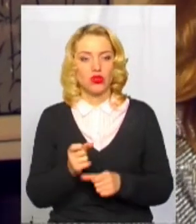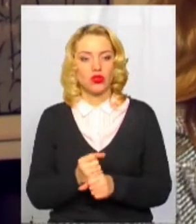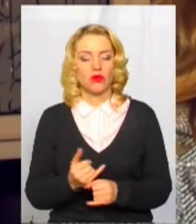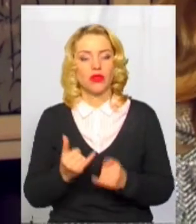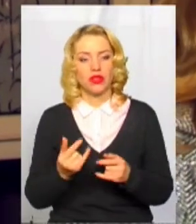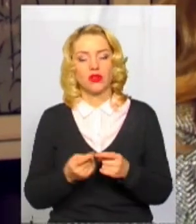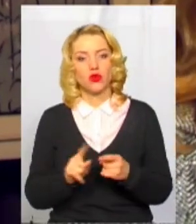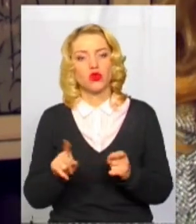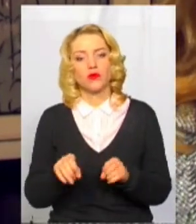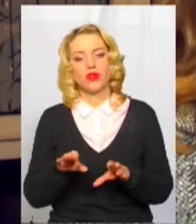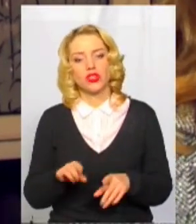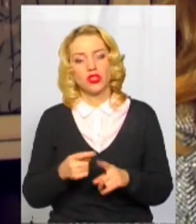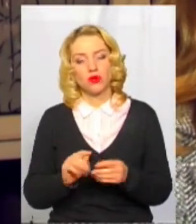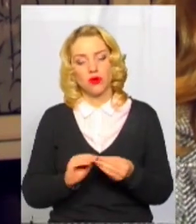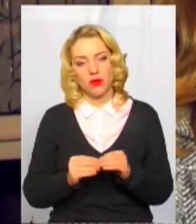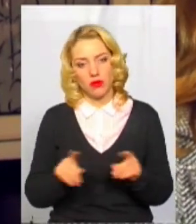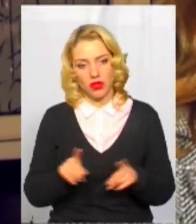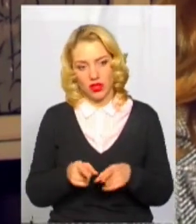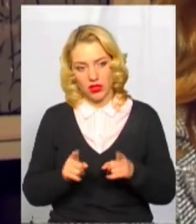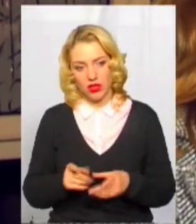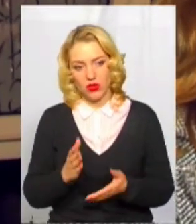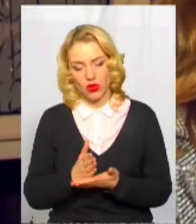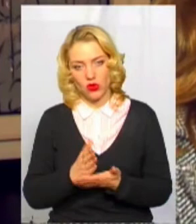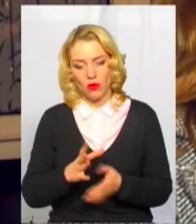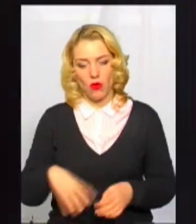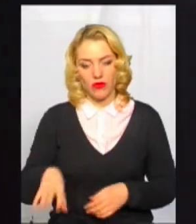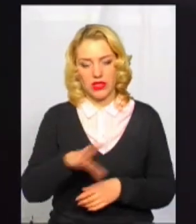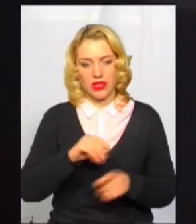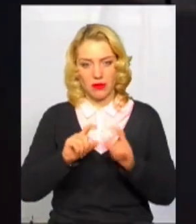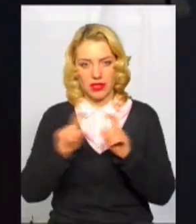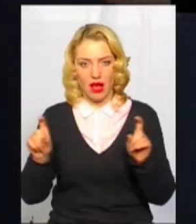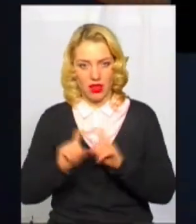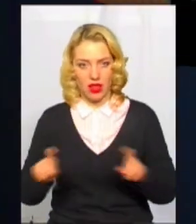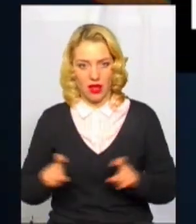того, щоб вирішити цю проблему, яка дійсно існує по всім закладам?